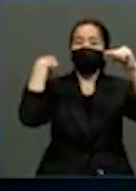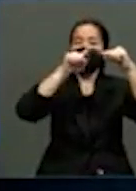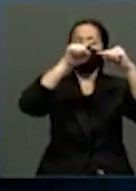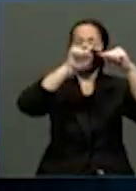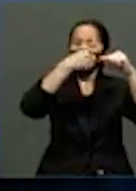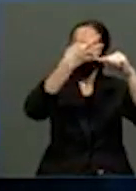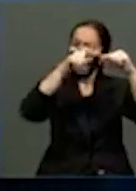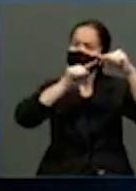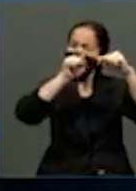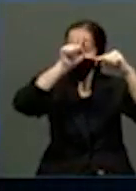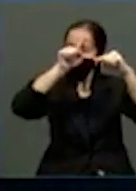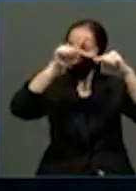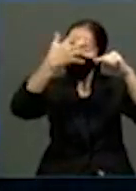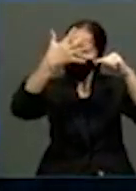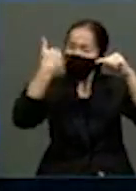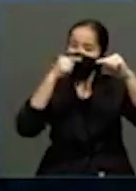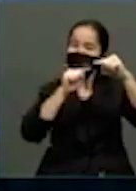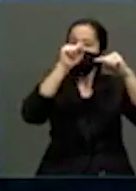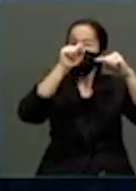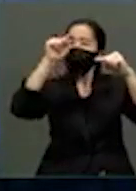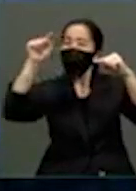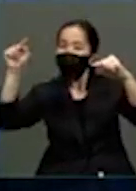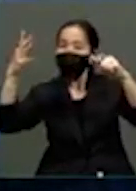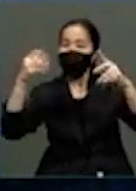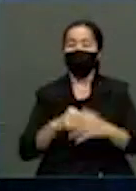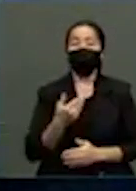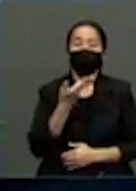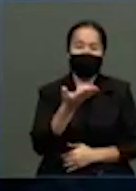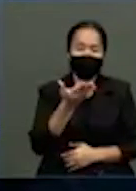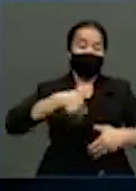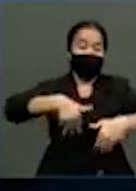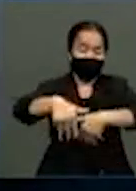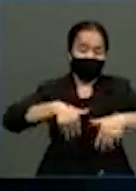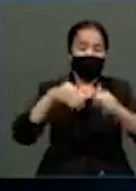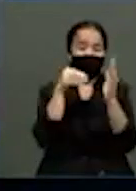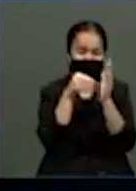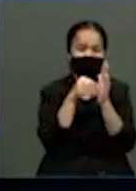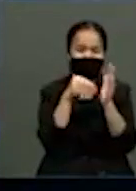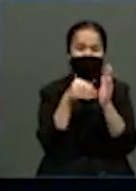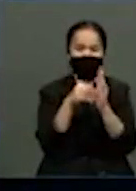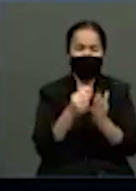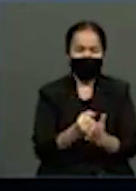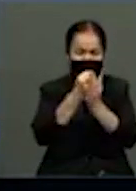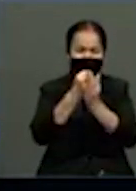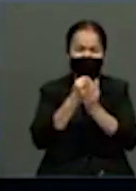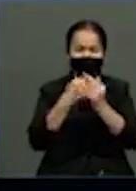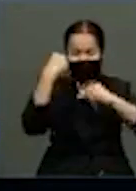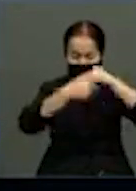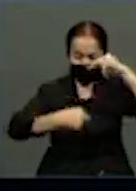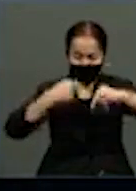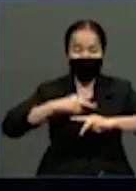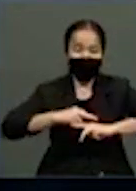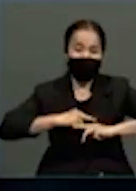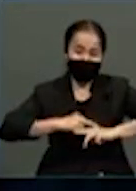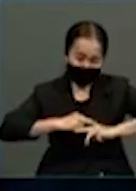เป็นทรงตัวแต่ว่าออกไปในทางเพิ่มขึ้นก็ขอให้พี่น้องประชาชนที่อยู่ในกรุงเทพมหานครได้ดูแลตัวเองนะครับแล้